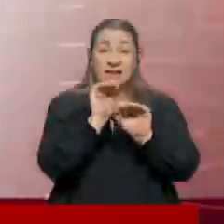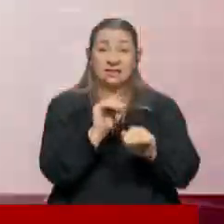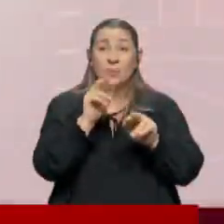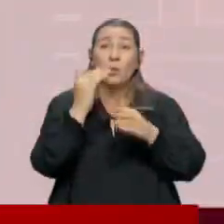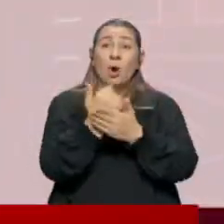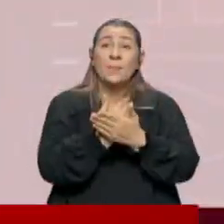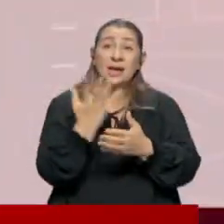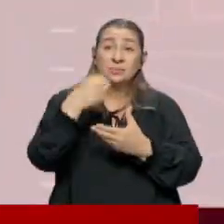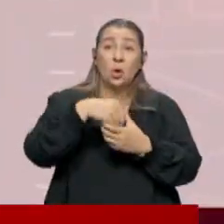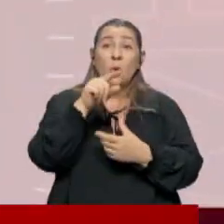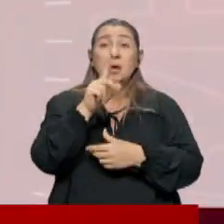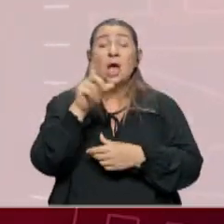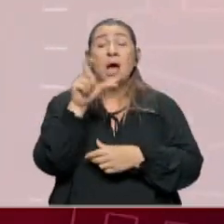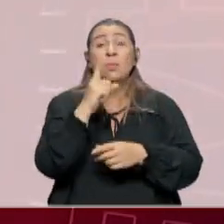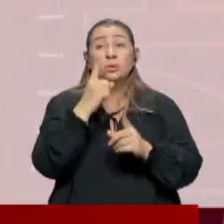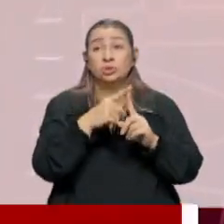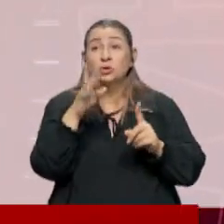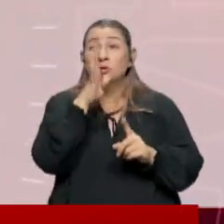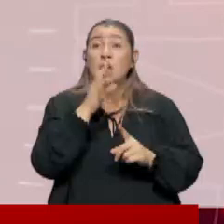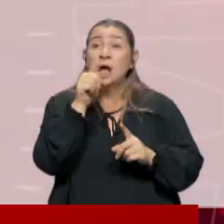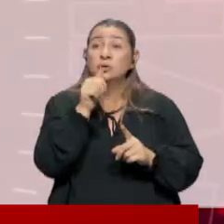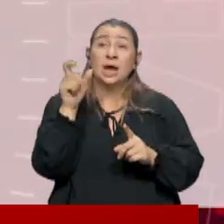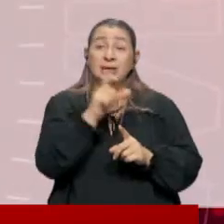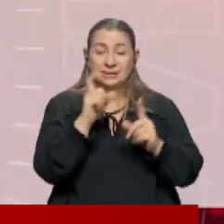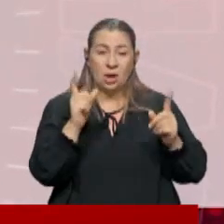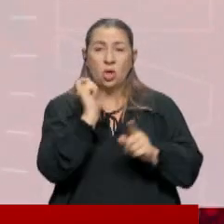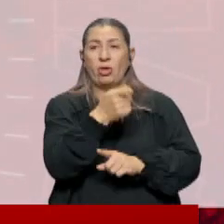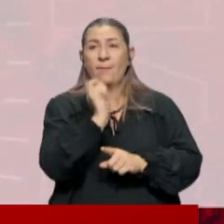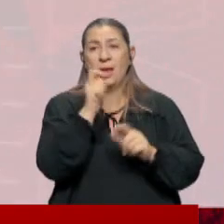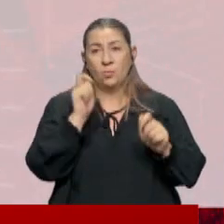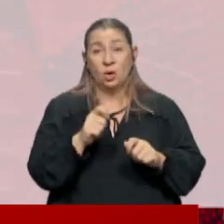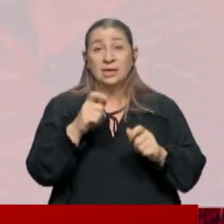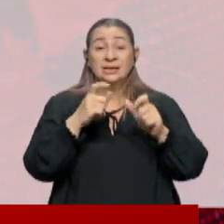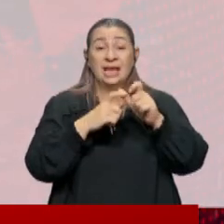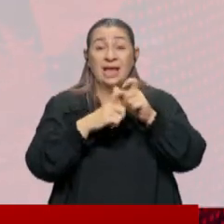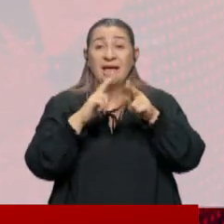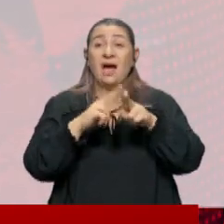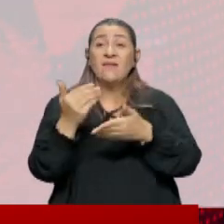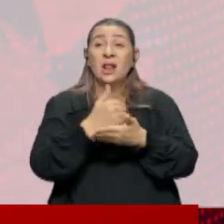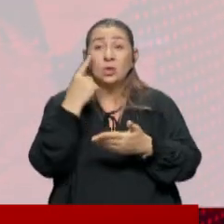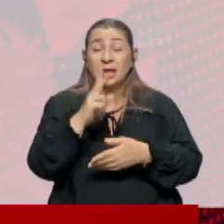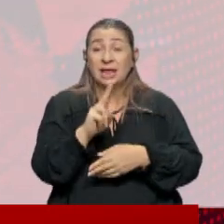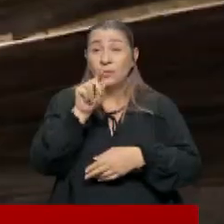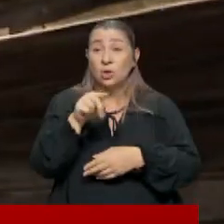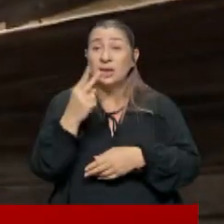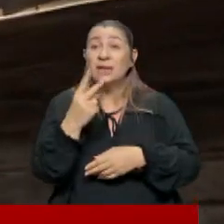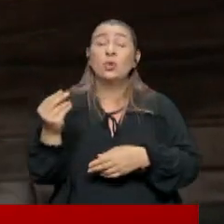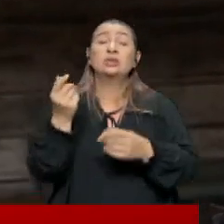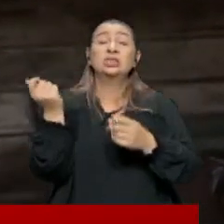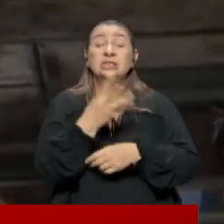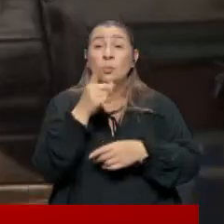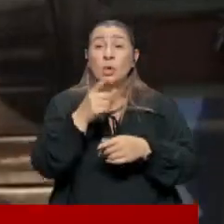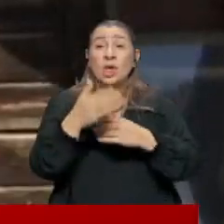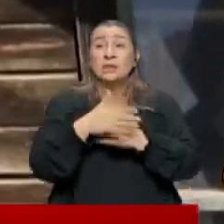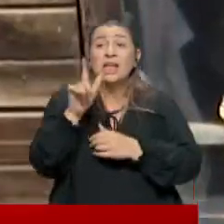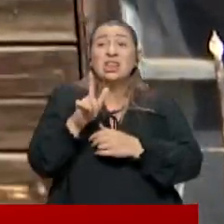Programı kapsamında 12 ay boyunca 400 ile 600 lira arasında ödeme yapıyor. SGK verilerine göre 7.2 milyon kişinin bu